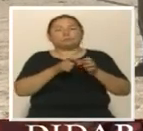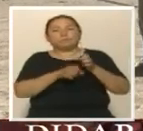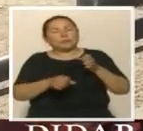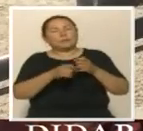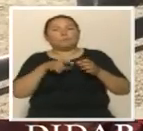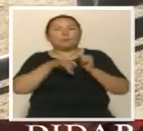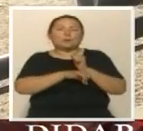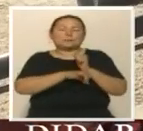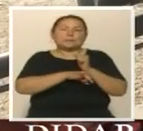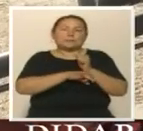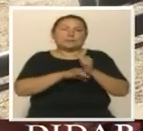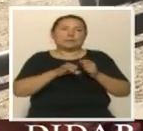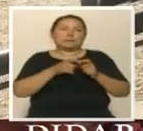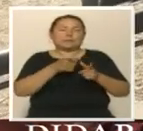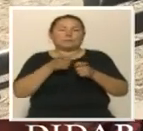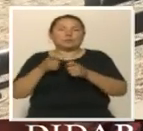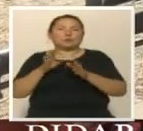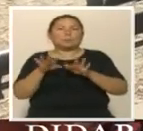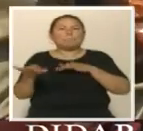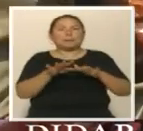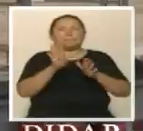после стрельбы и усвоения мер безопасности.